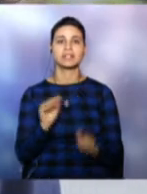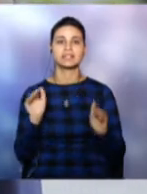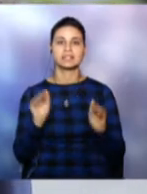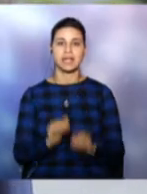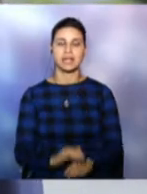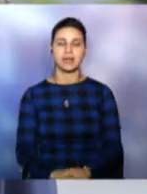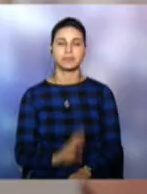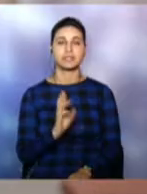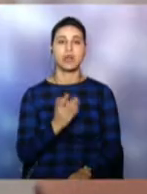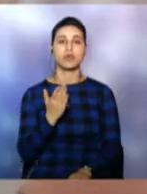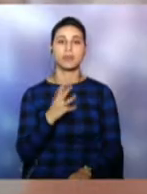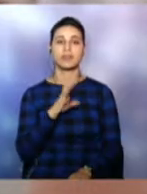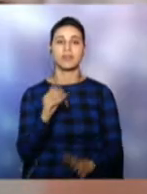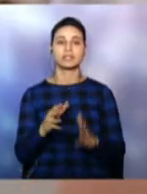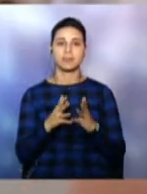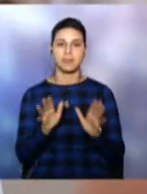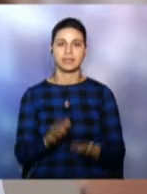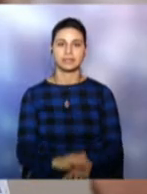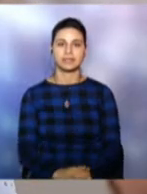ნაკლები და რომელი ყველაზე მეტი.